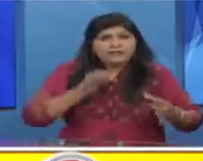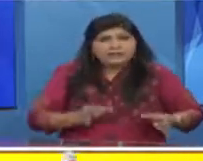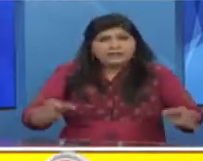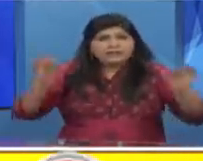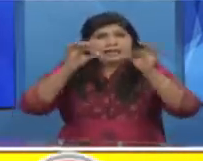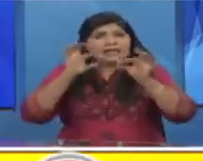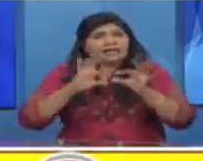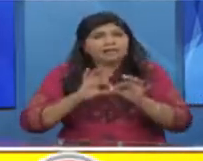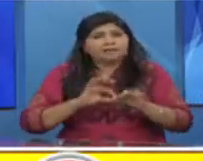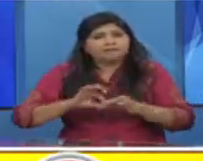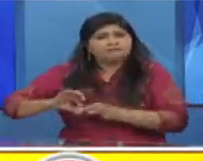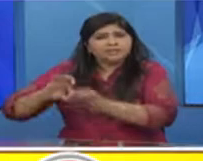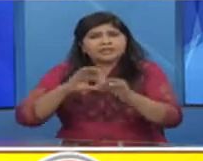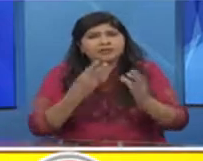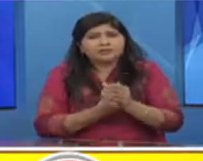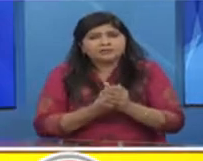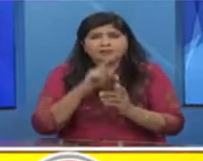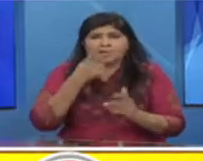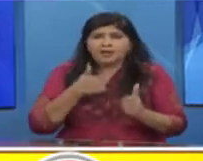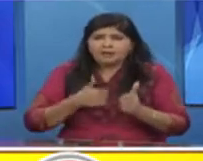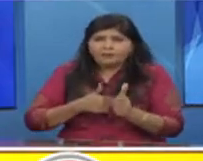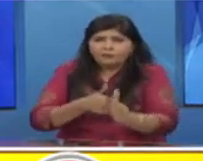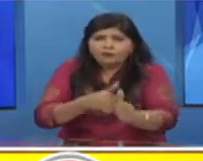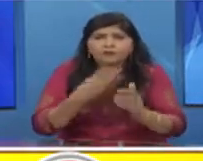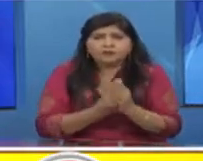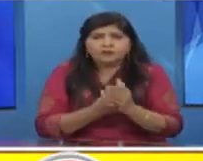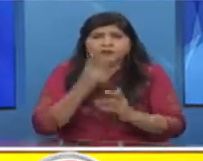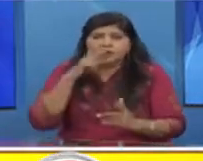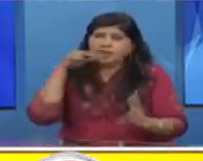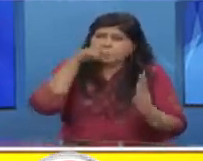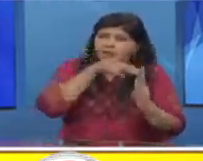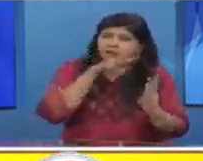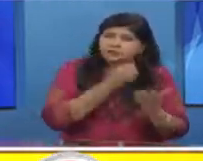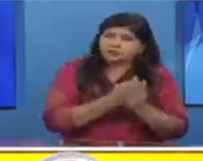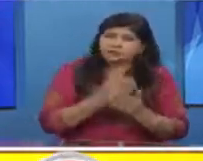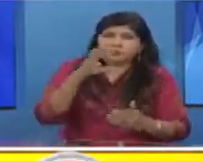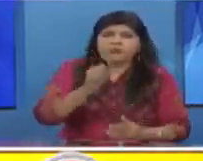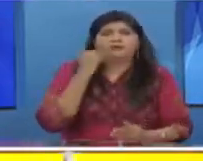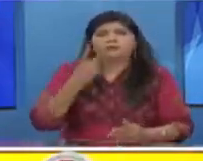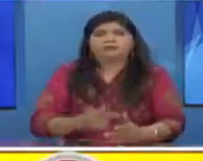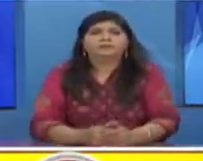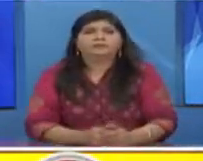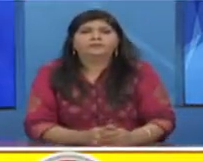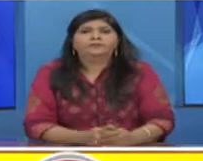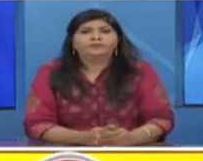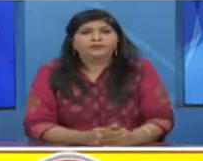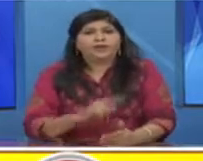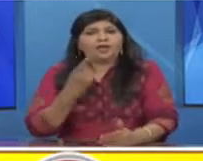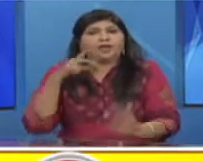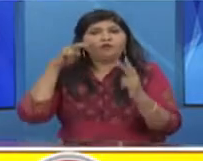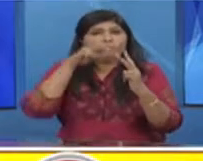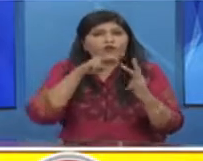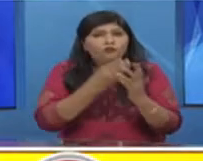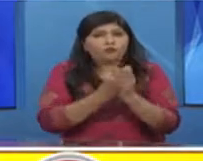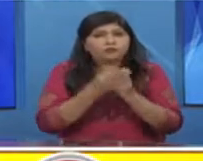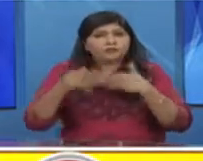एक दिशा में चल रहा है और एक लक्ष्य को प्राप्त करना चाहता है। एक लक्ष्य, एक